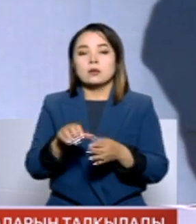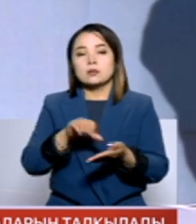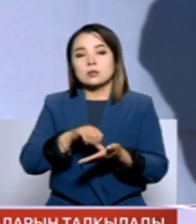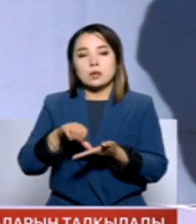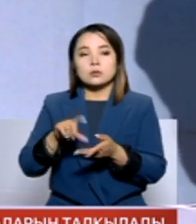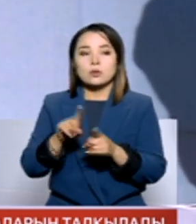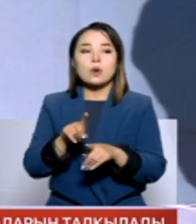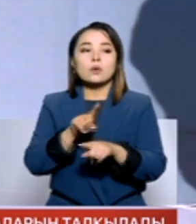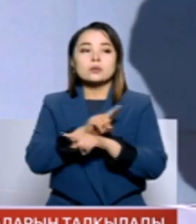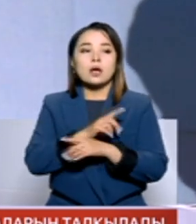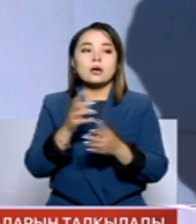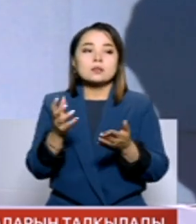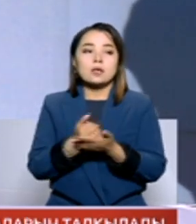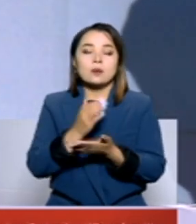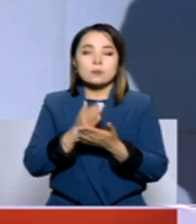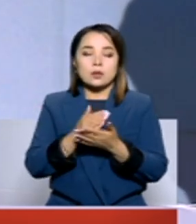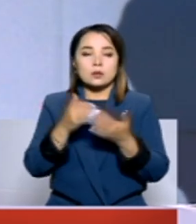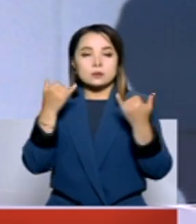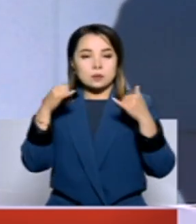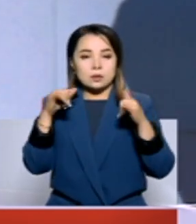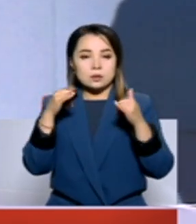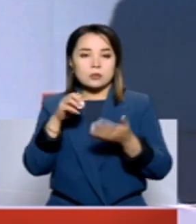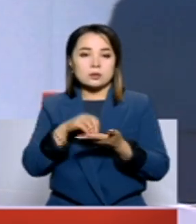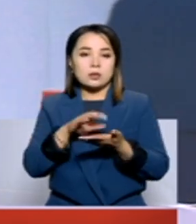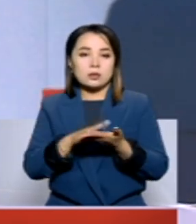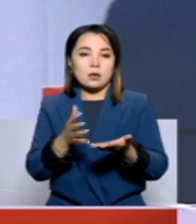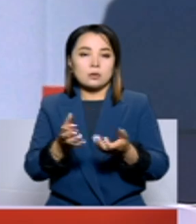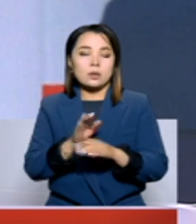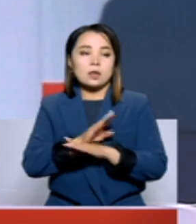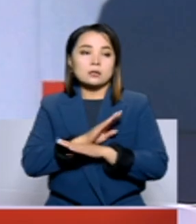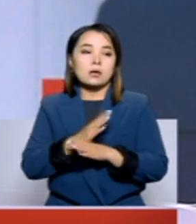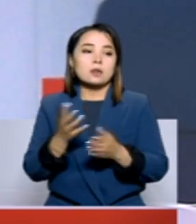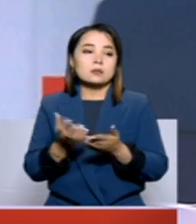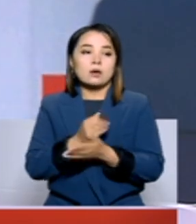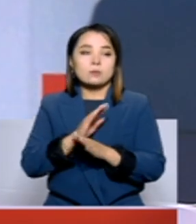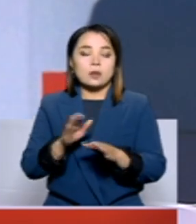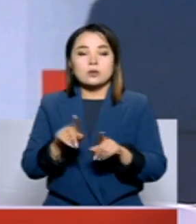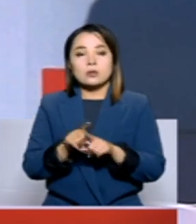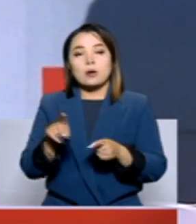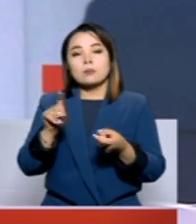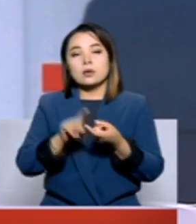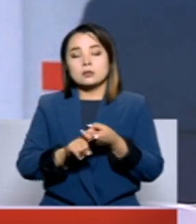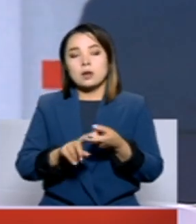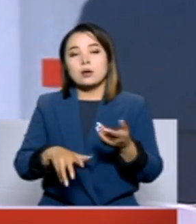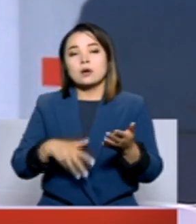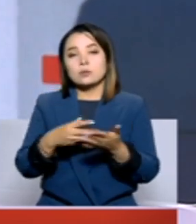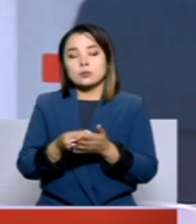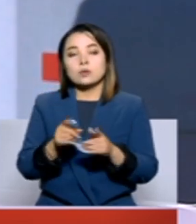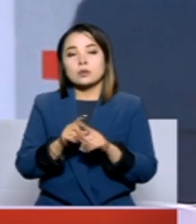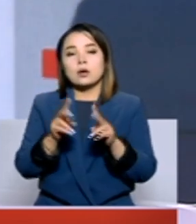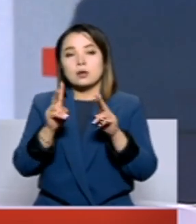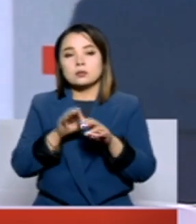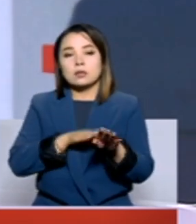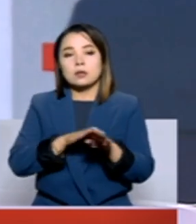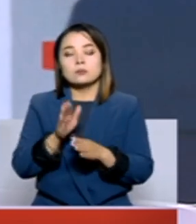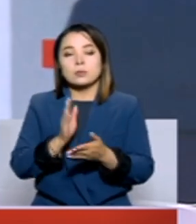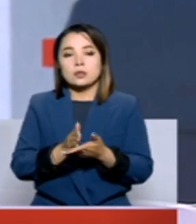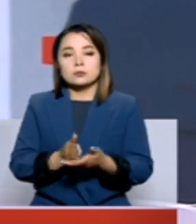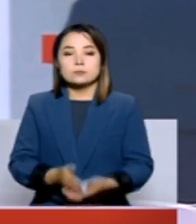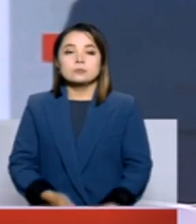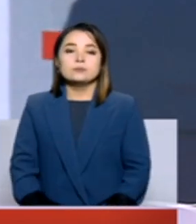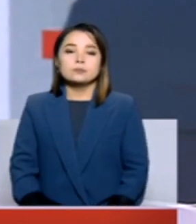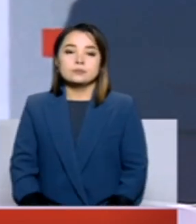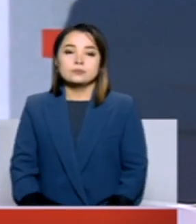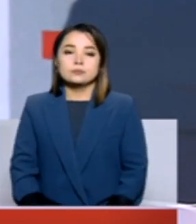тұрған өліксесі табылған түліктер. Тіркеуге алынбаған өліксесі табылмағандарына байланысты өтінімдер әлі қаралып жатыр.